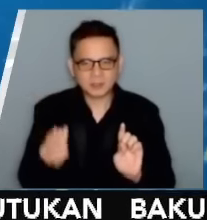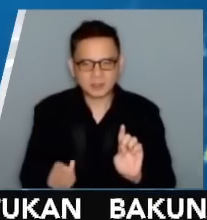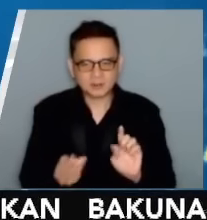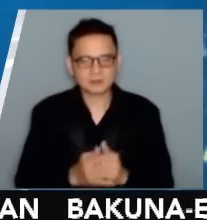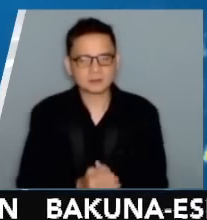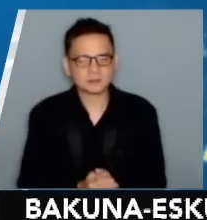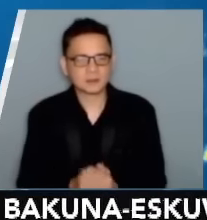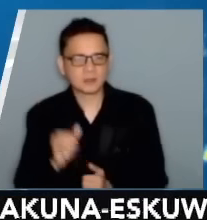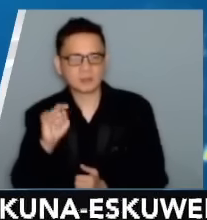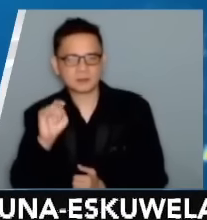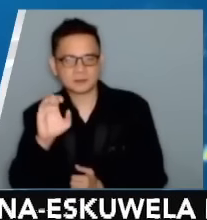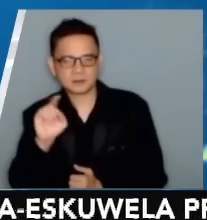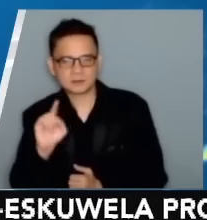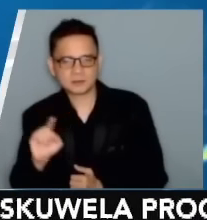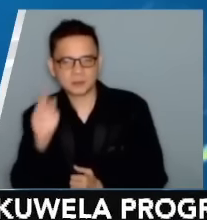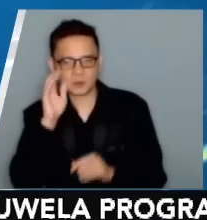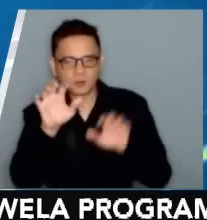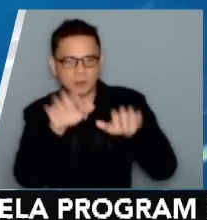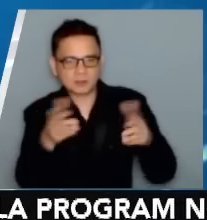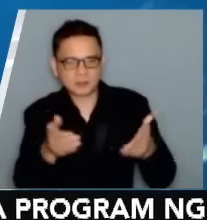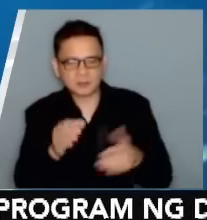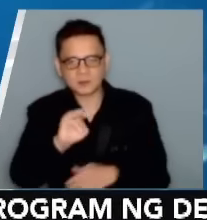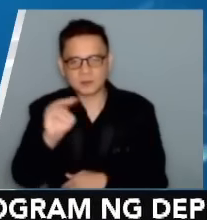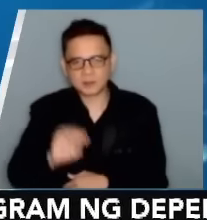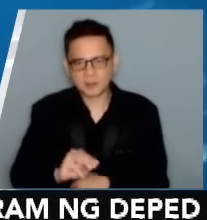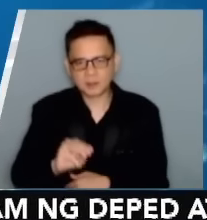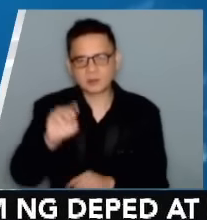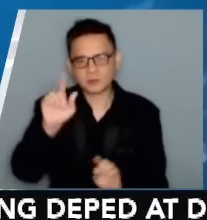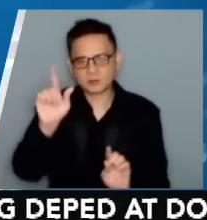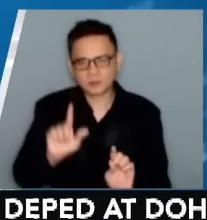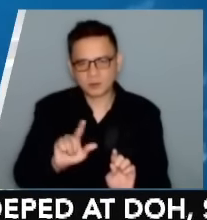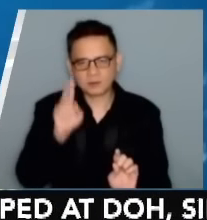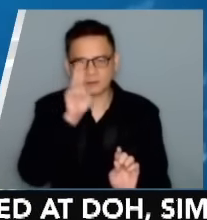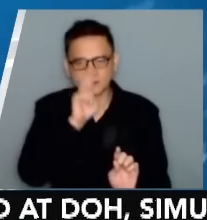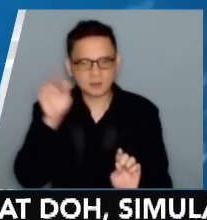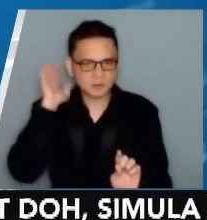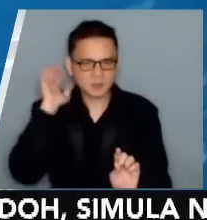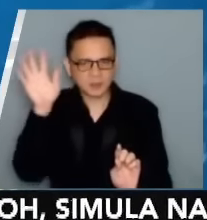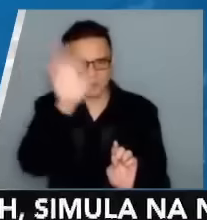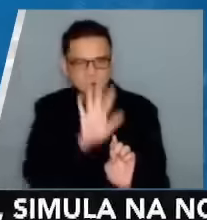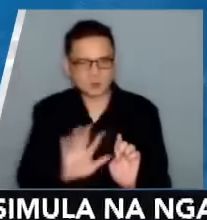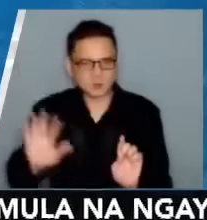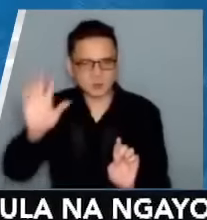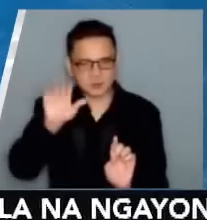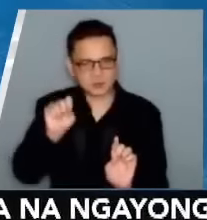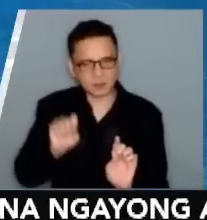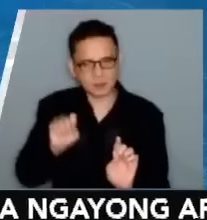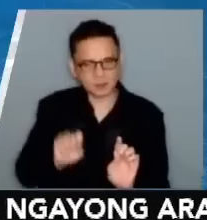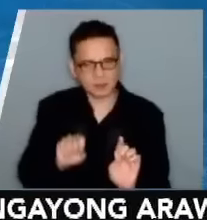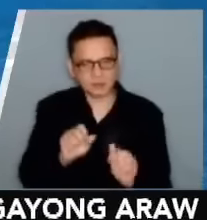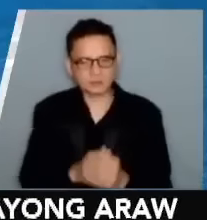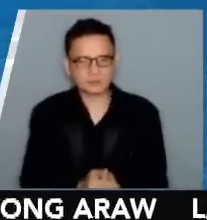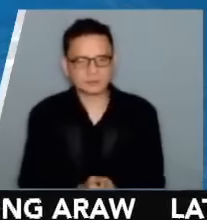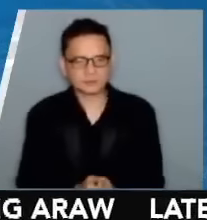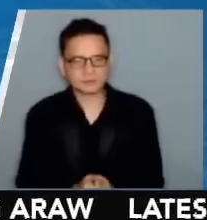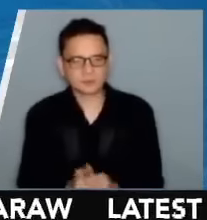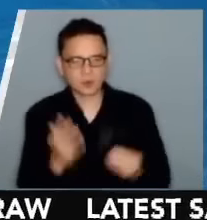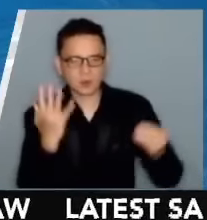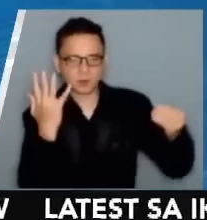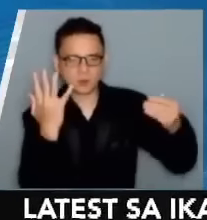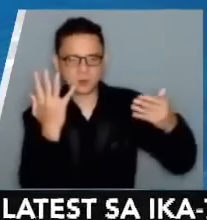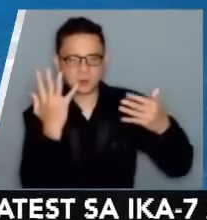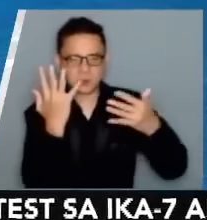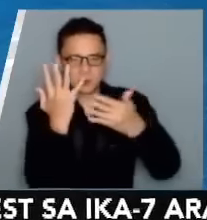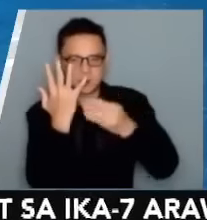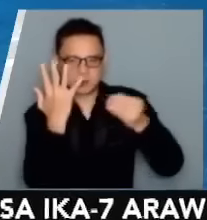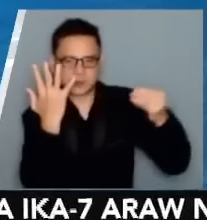Metro Manila Southern Luzon Visayas at Mindanao East naman ang magdadala ng ulan ngayong araw sa ilan